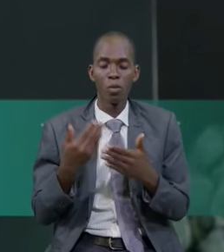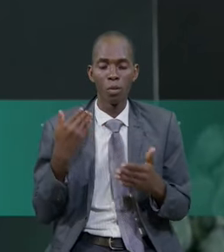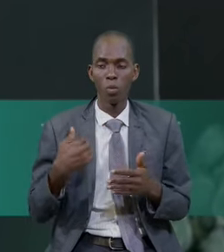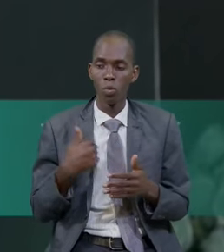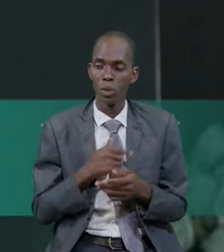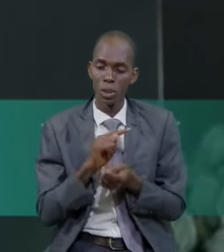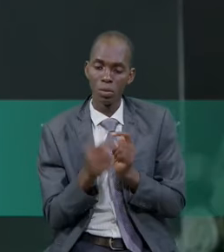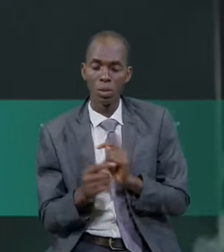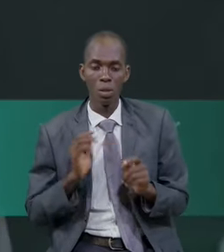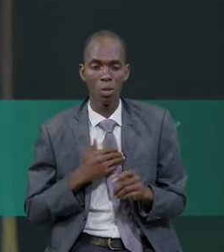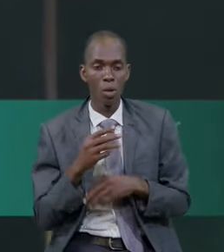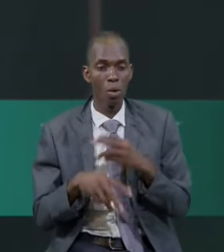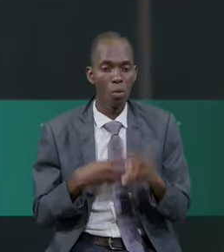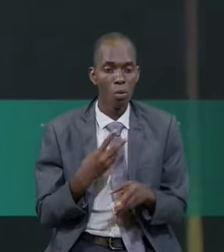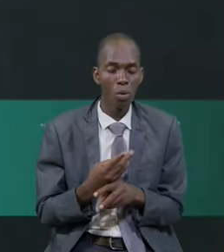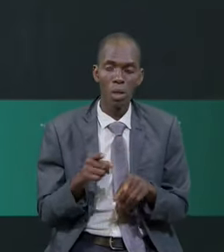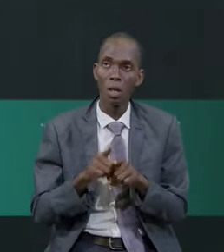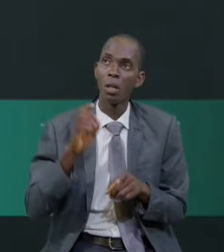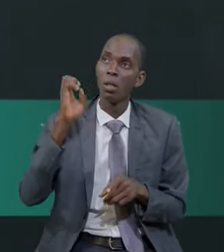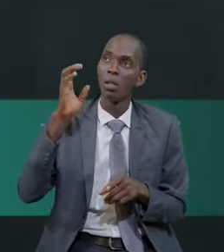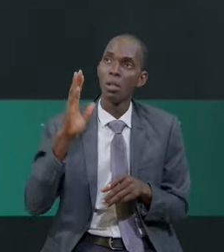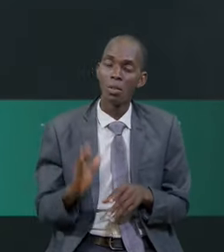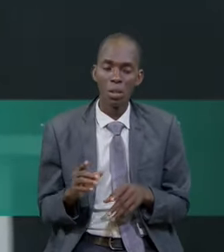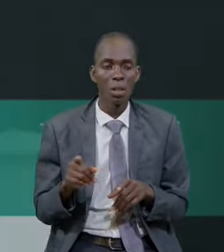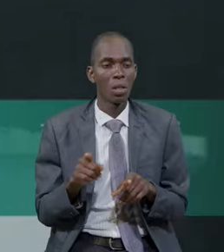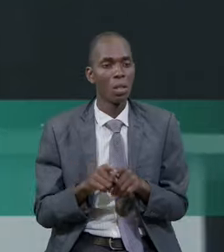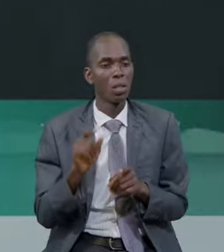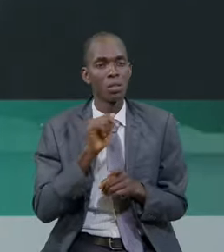transformer notre église, pasteur, pour transformer